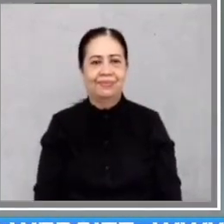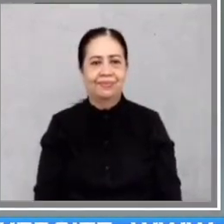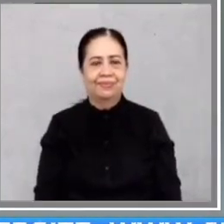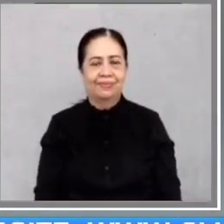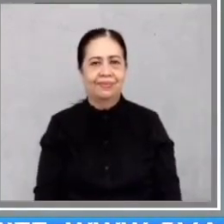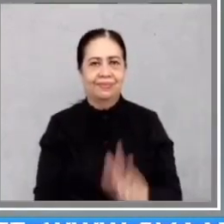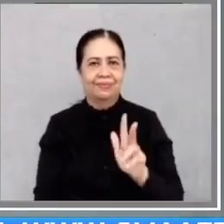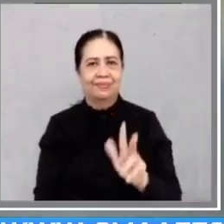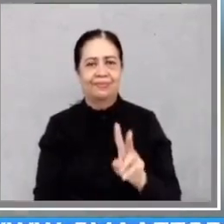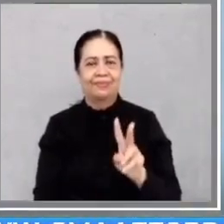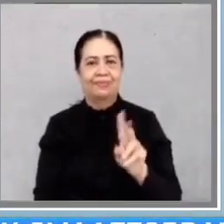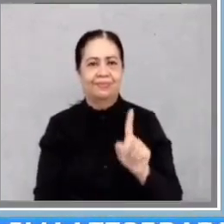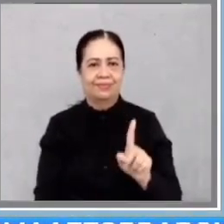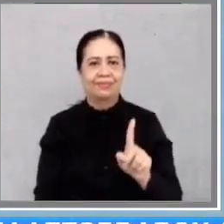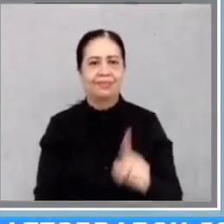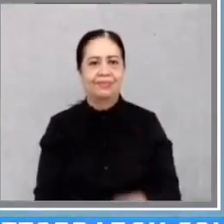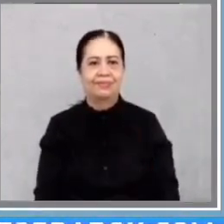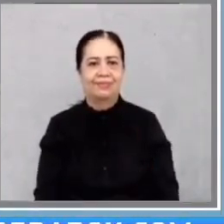2, 1.